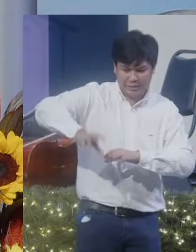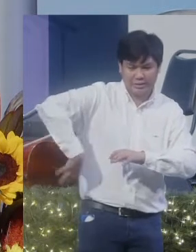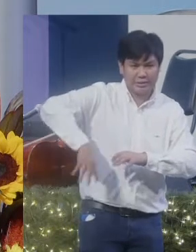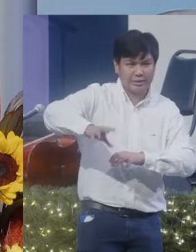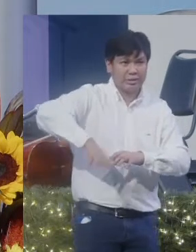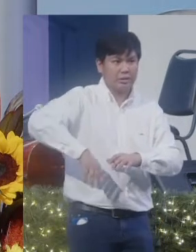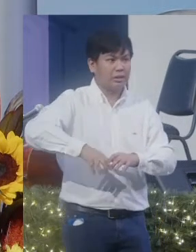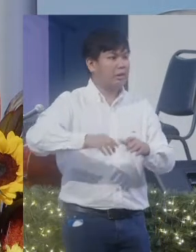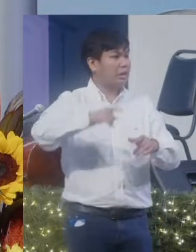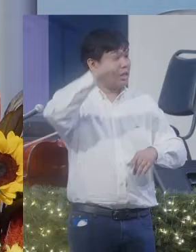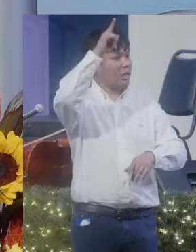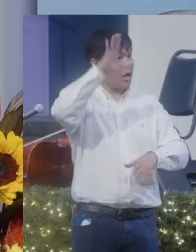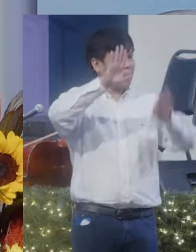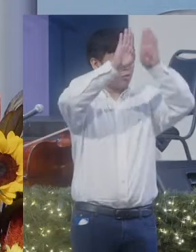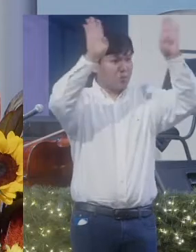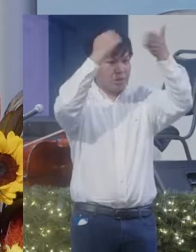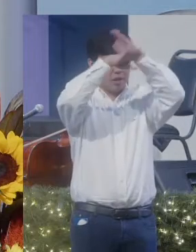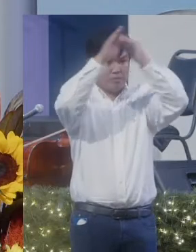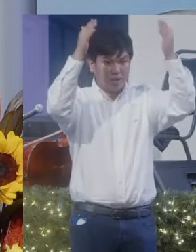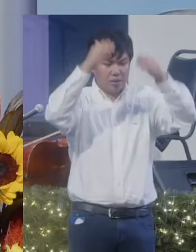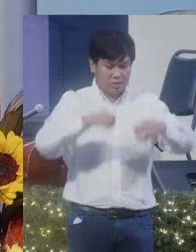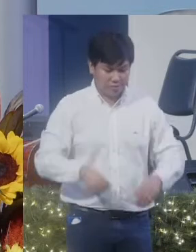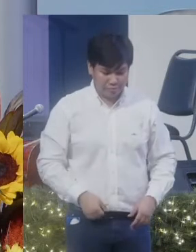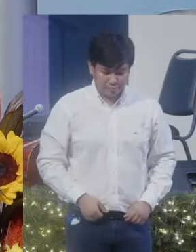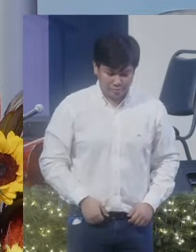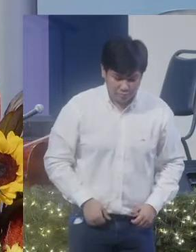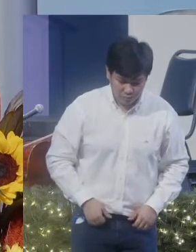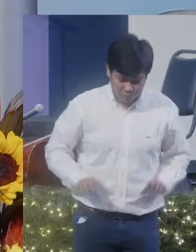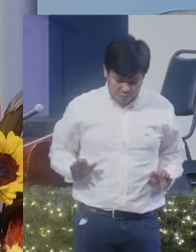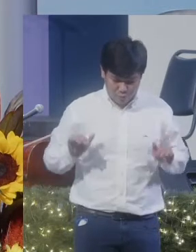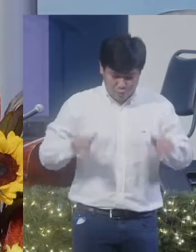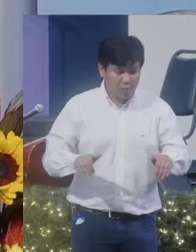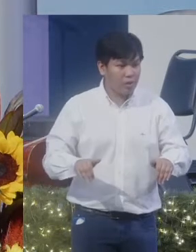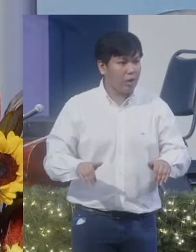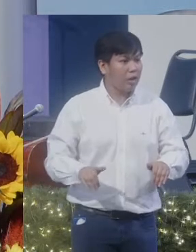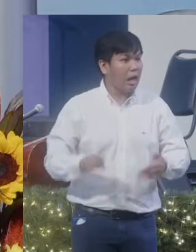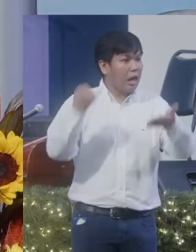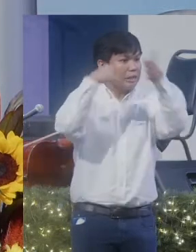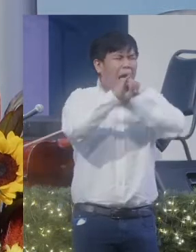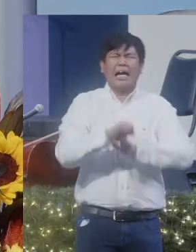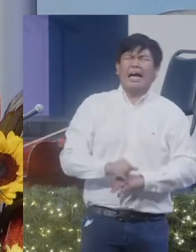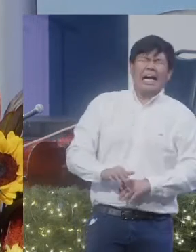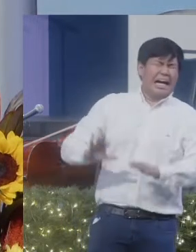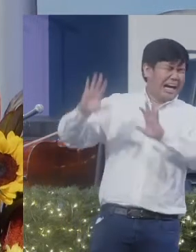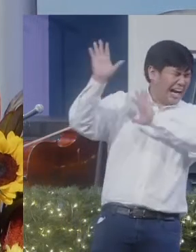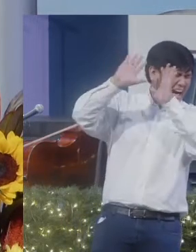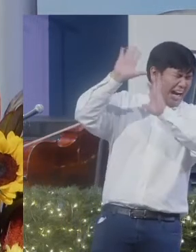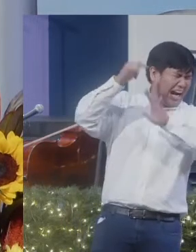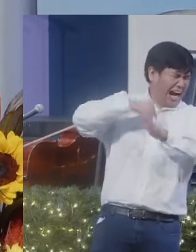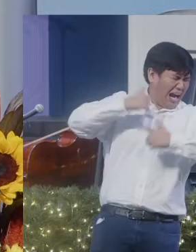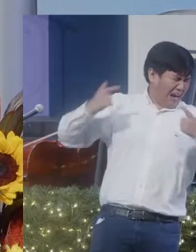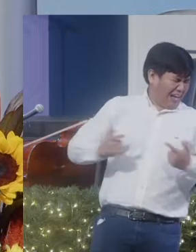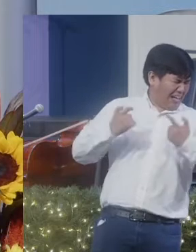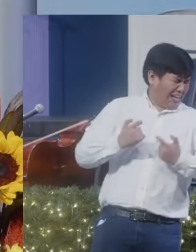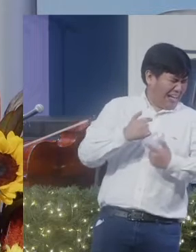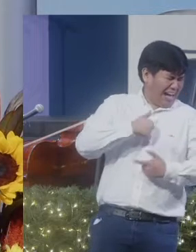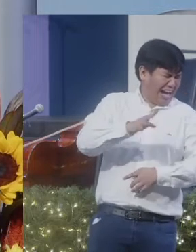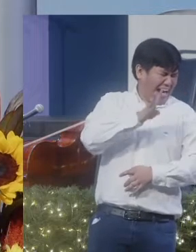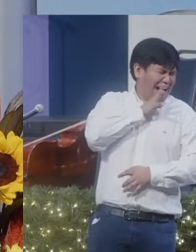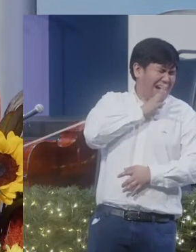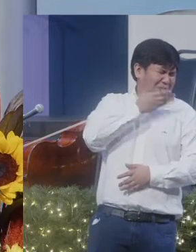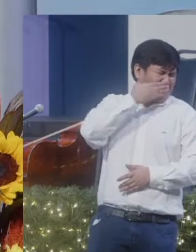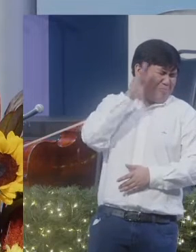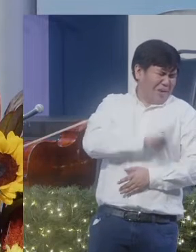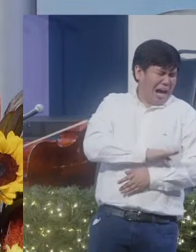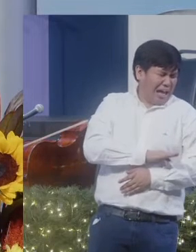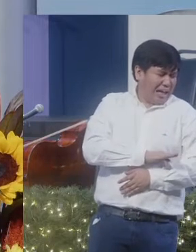and I dwell in the midst of a people of unclean lips. For my eyes have seen the King, the Lord of